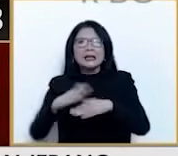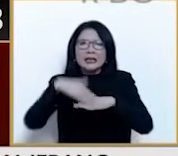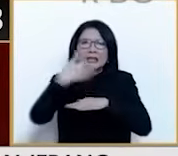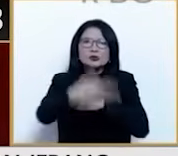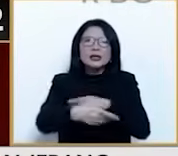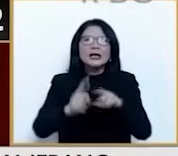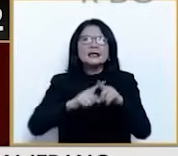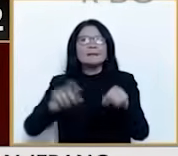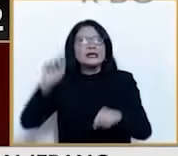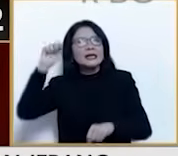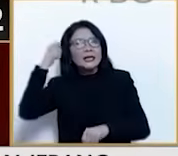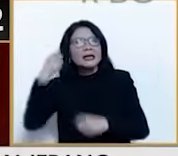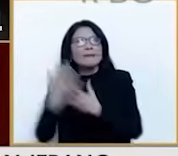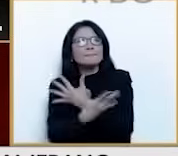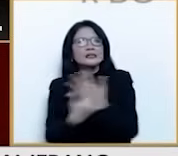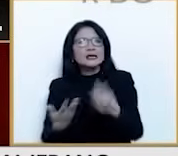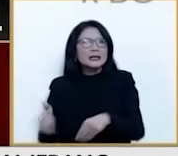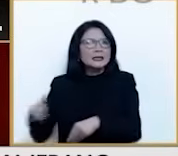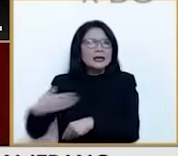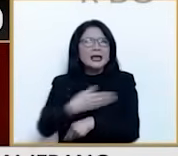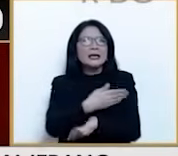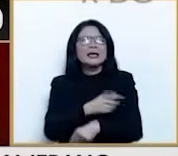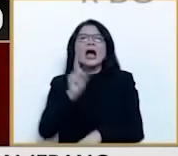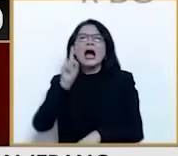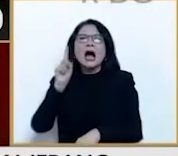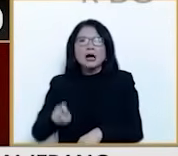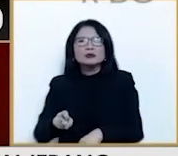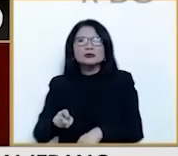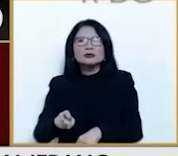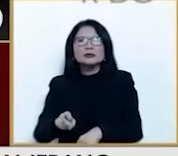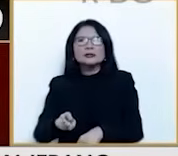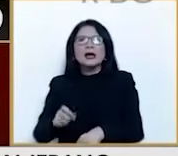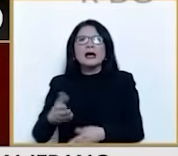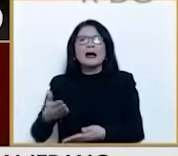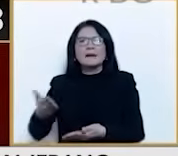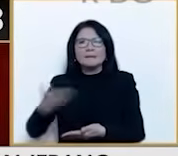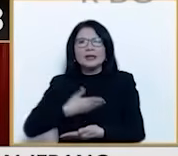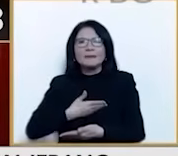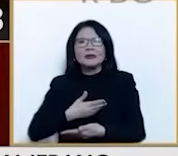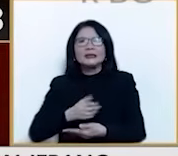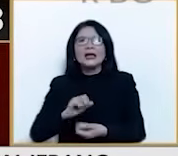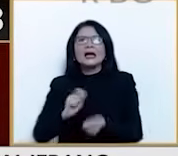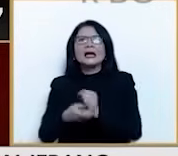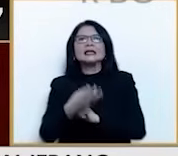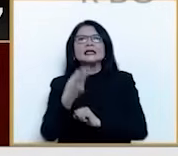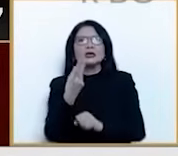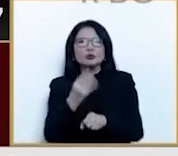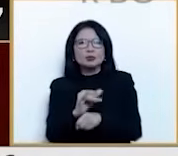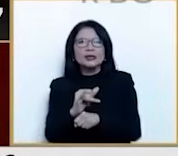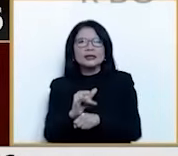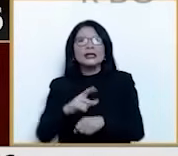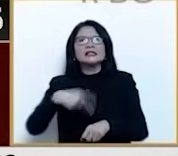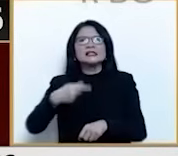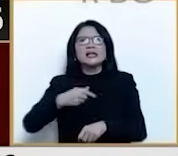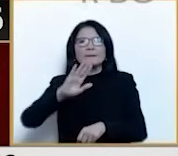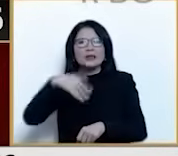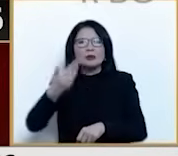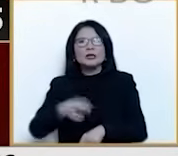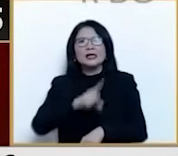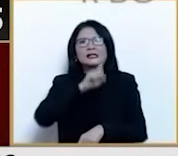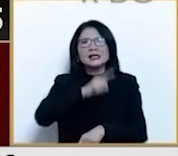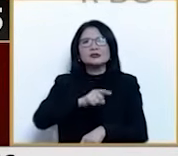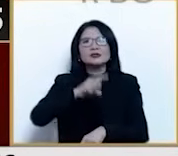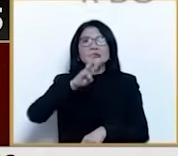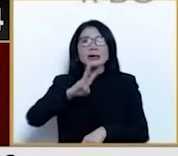ingat masyarakat nelayan wajib diberikan ganti rugi setiap tahun